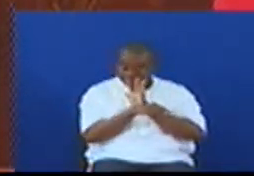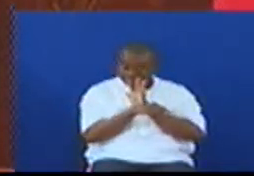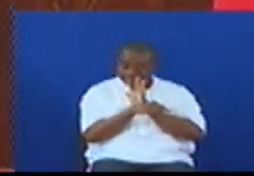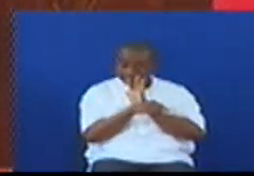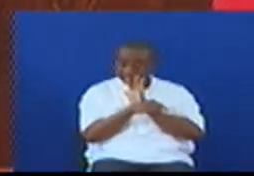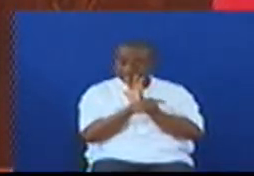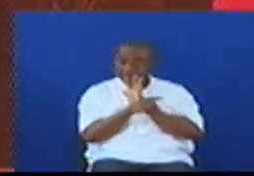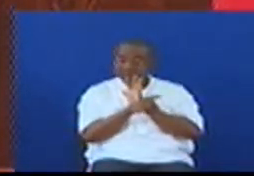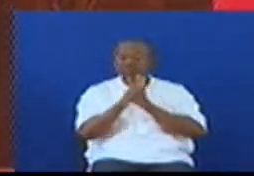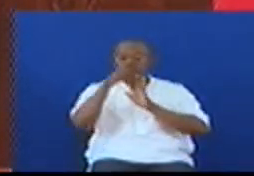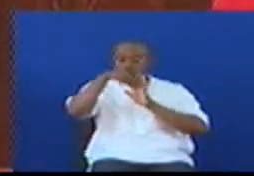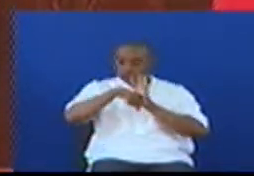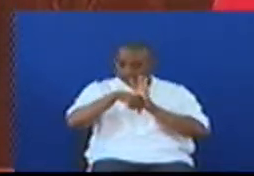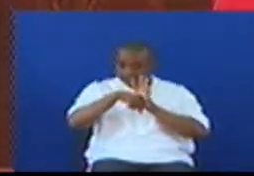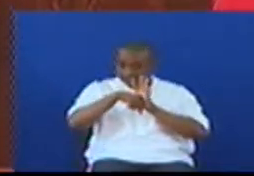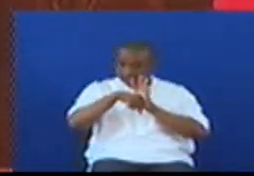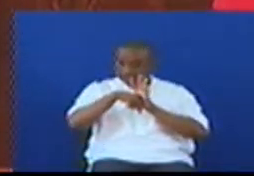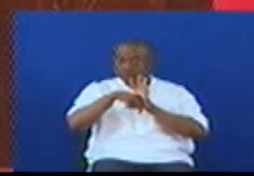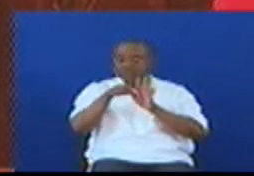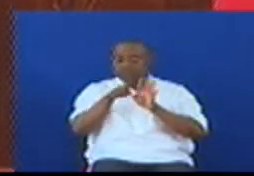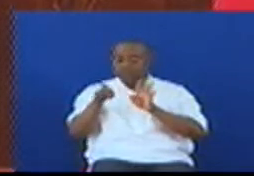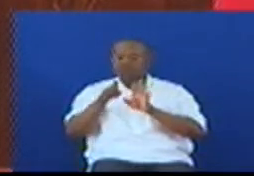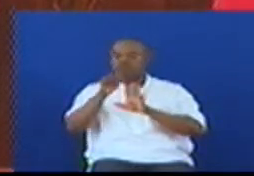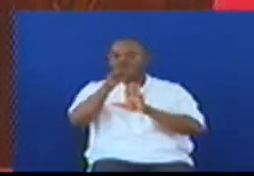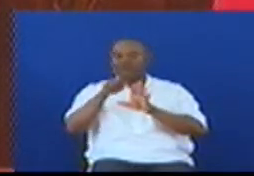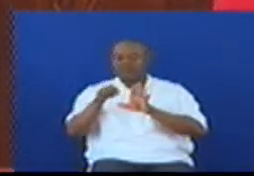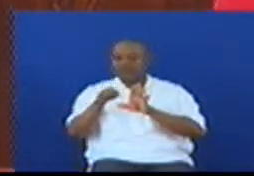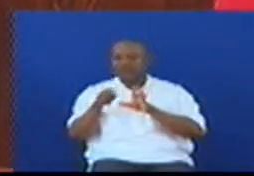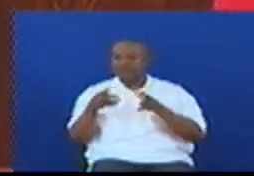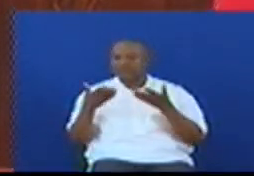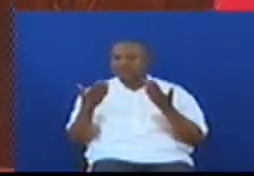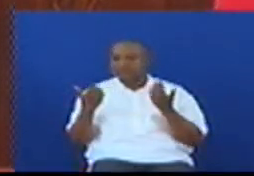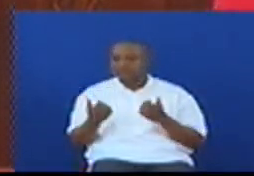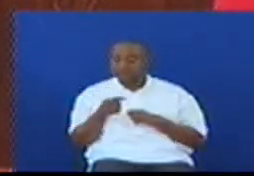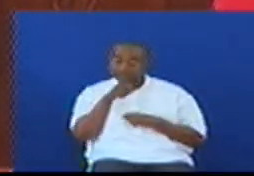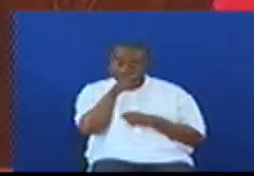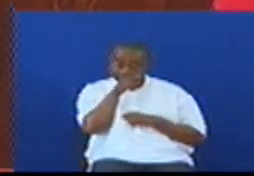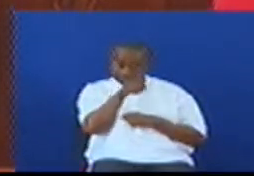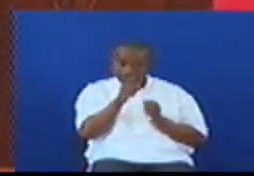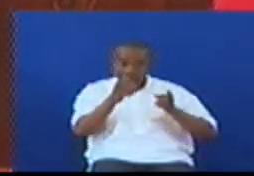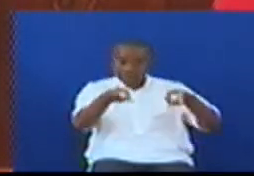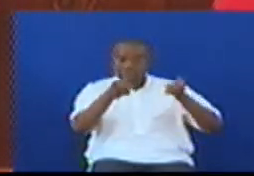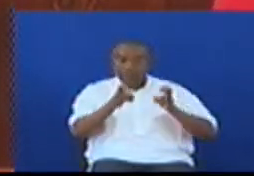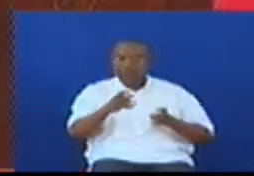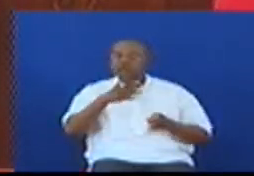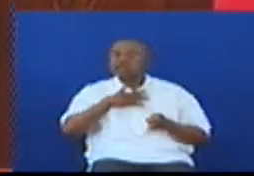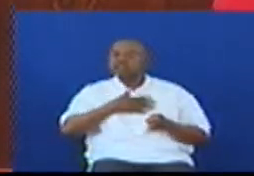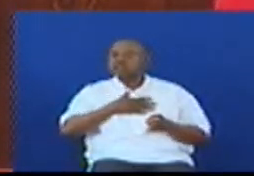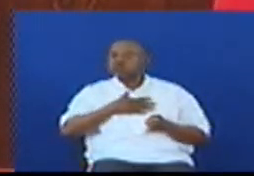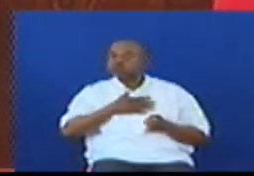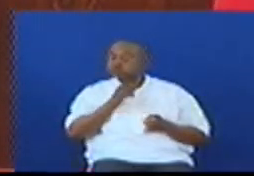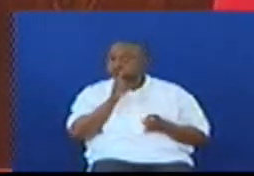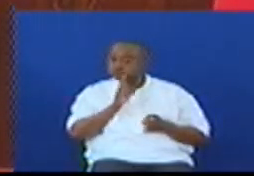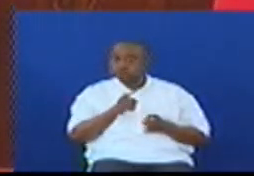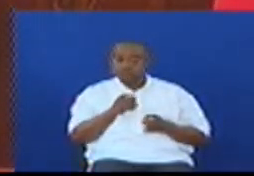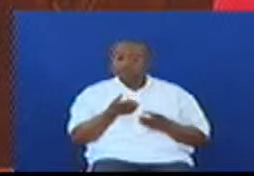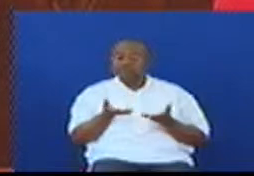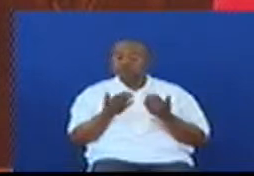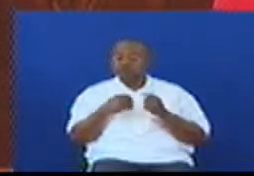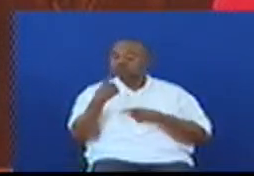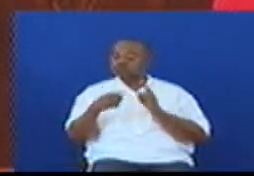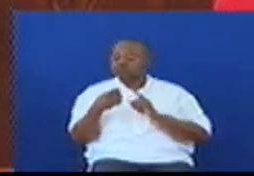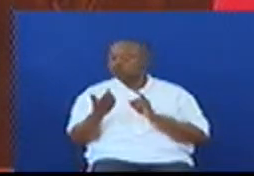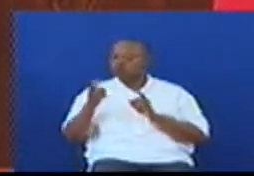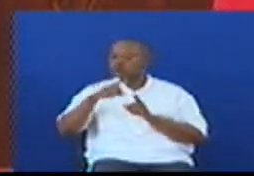hiyo, bandari zetu zina potential na leverage ya kuweza kuendelea kuongeza